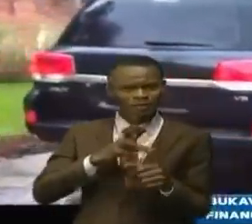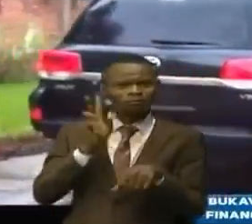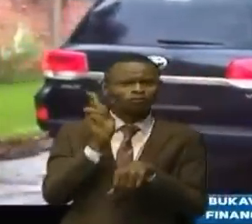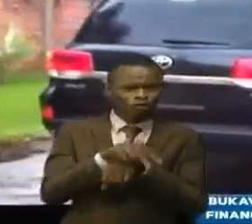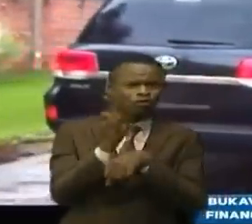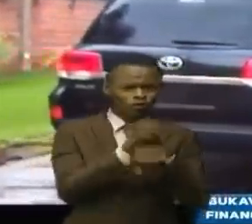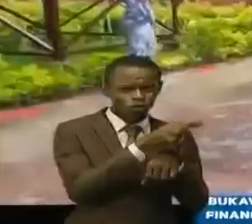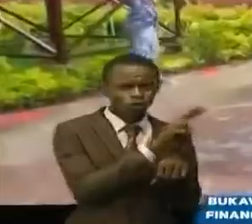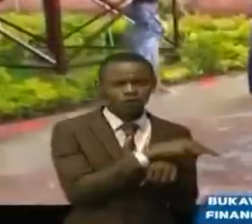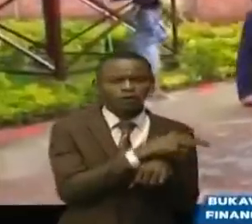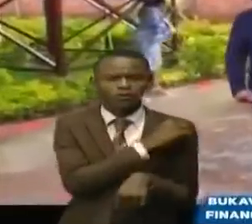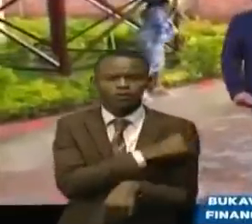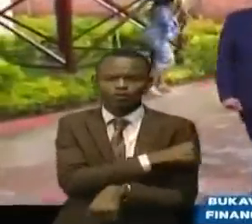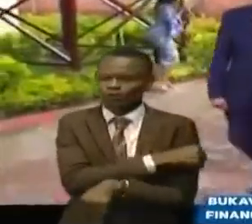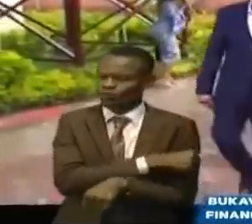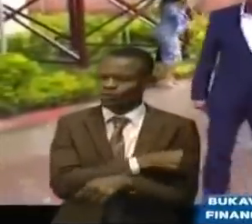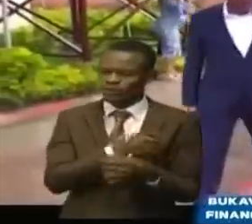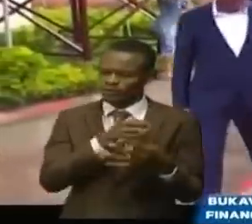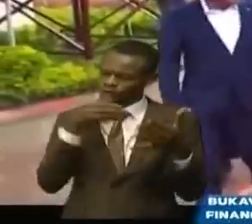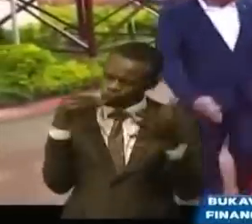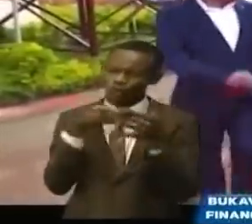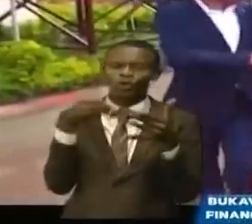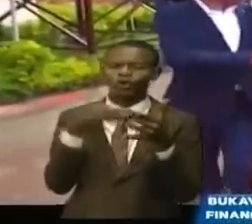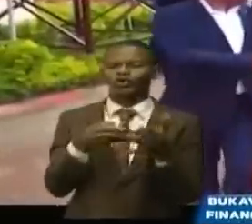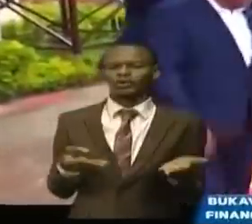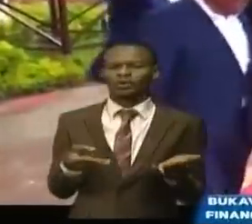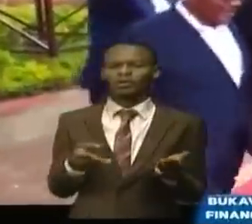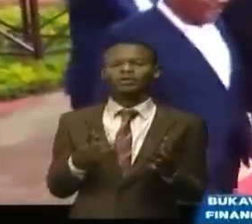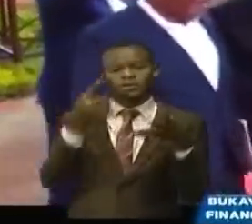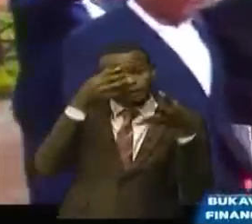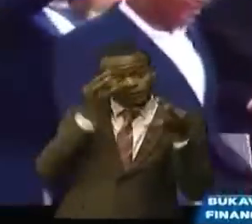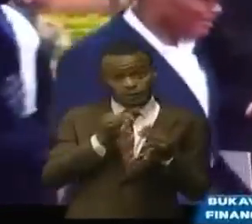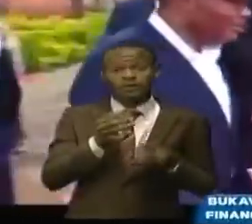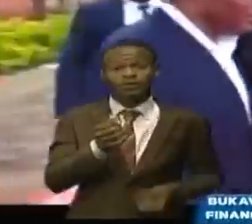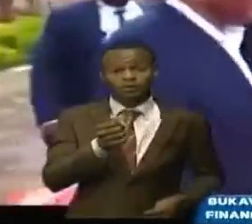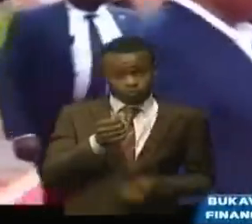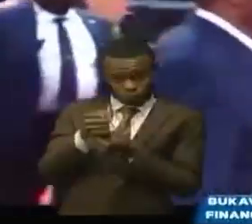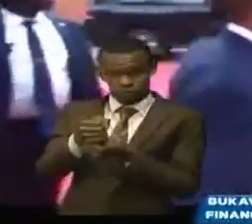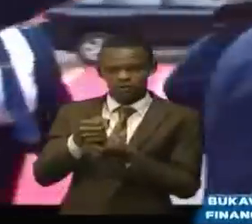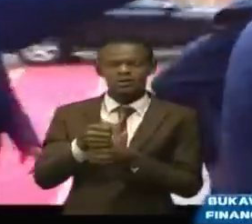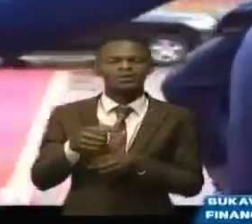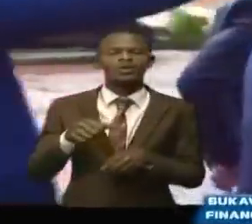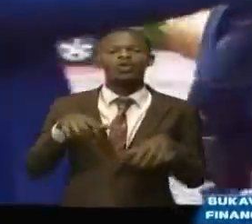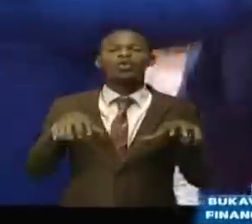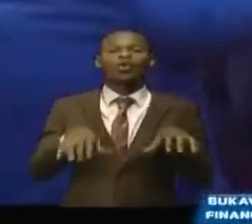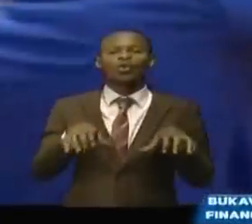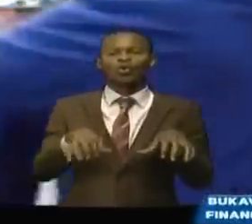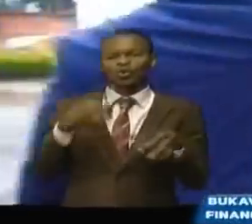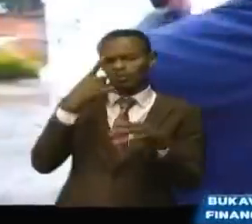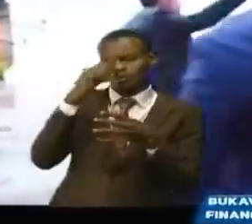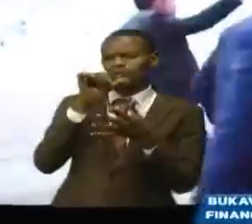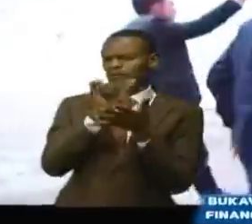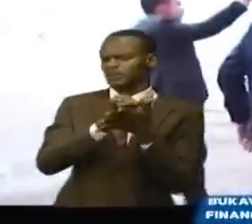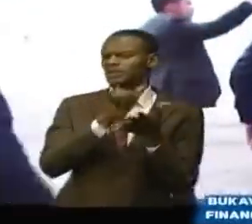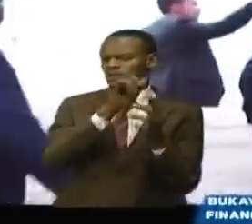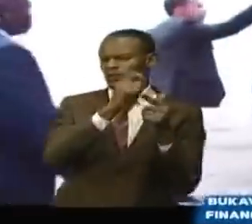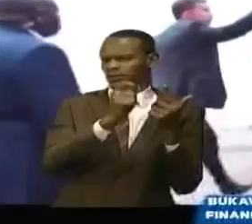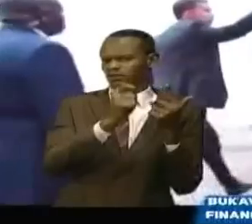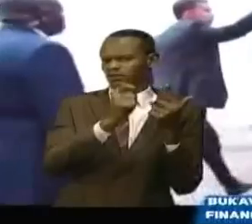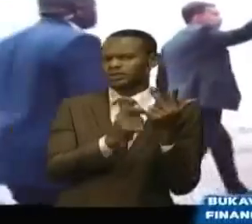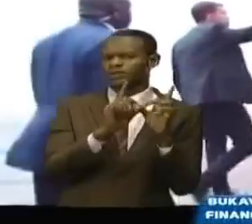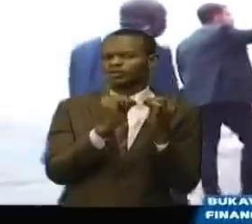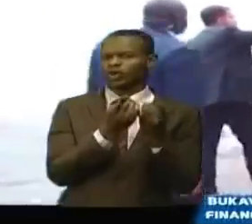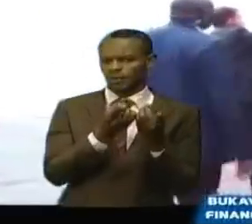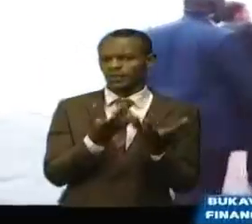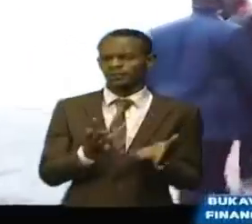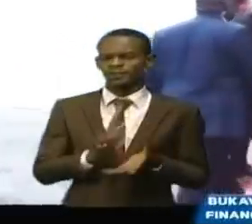appui financier important pour des projets pérennes dans ces domaines. Parmi les dernières réalisations d'appui aux structures de l'État congolais